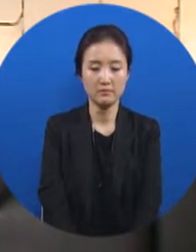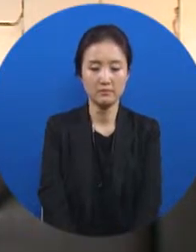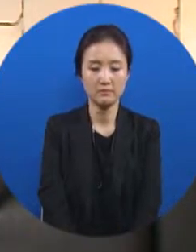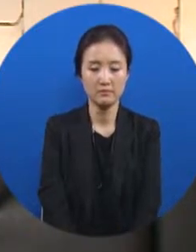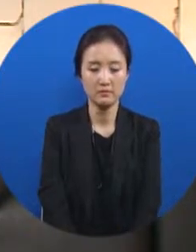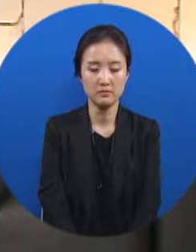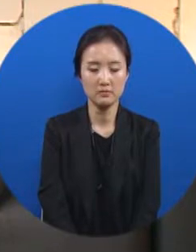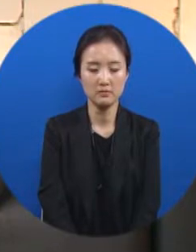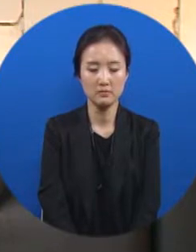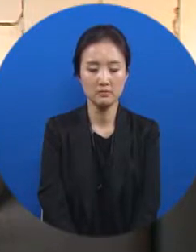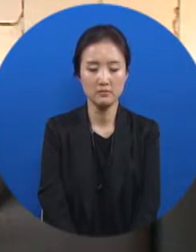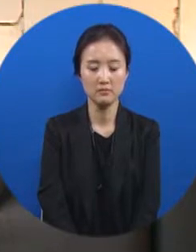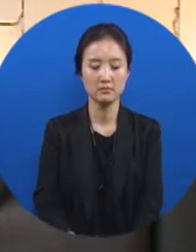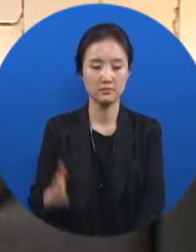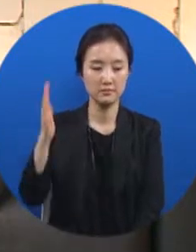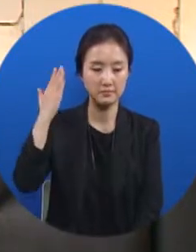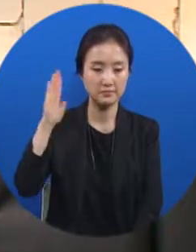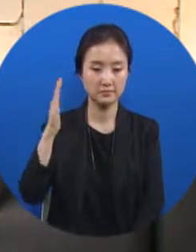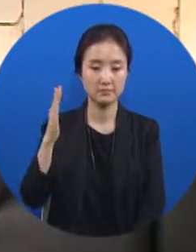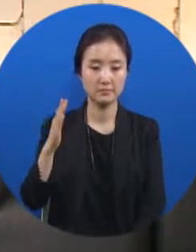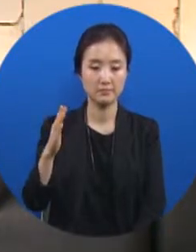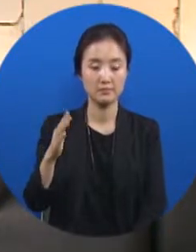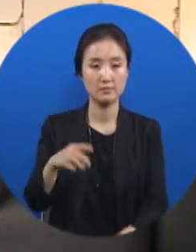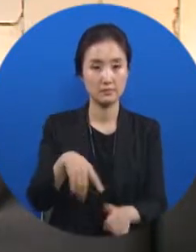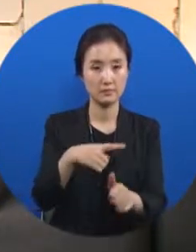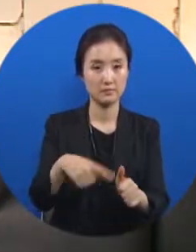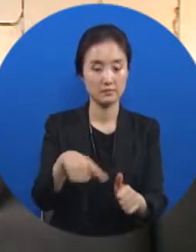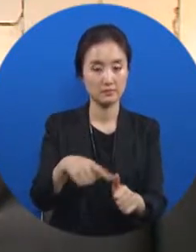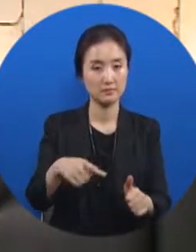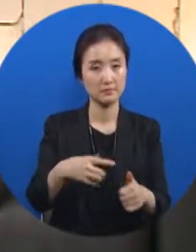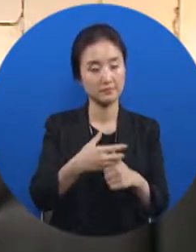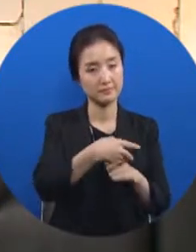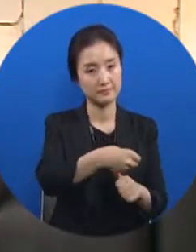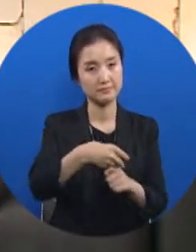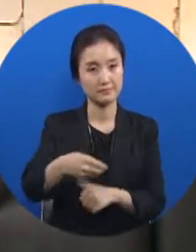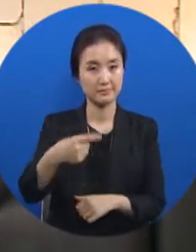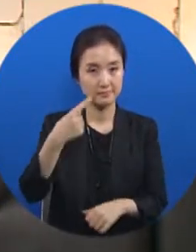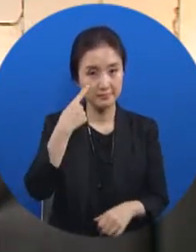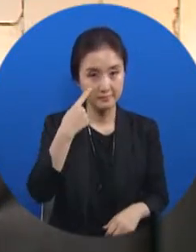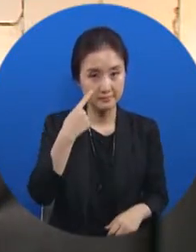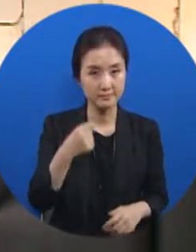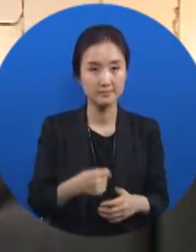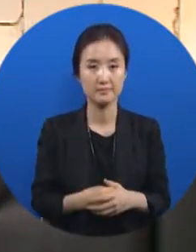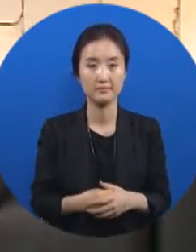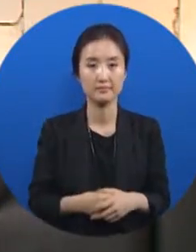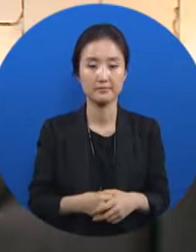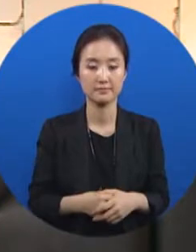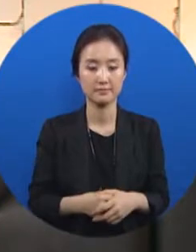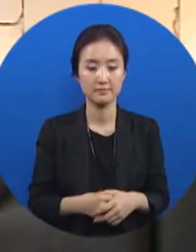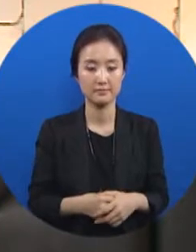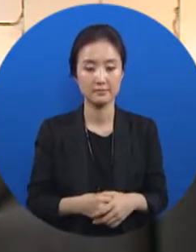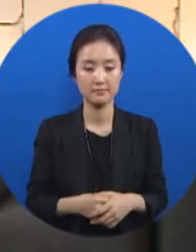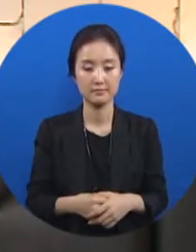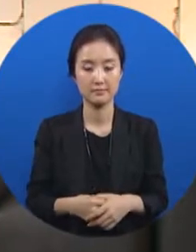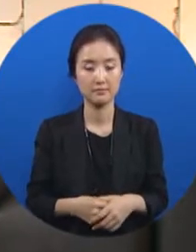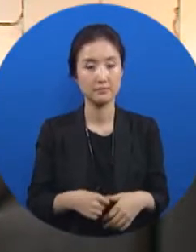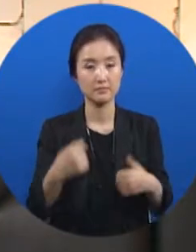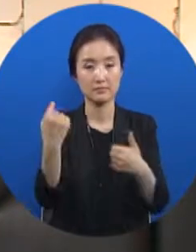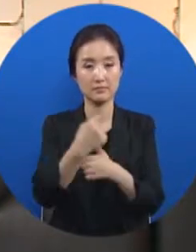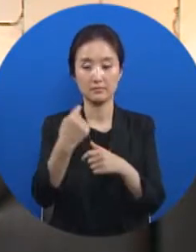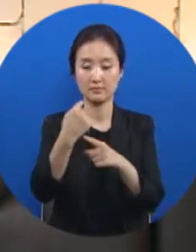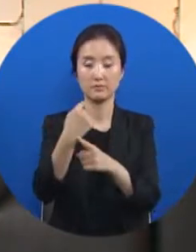그러면서 최근에 이제 교육을 가보니까 이 교육을 받을 때 누구한테 교육받느냐가